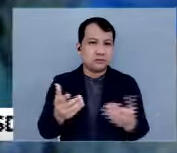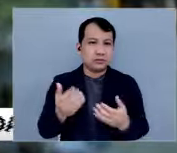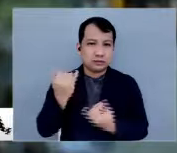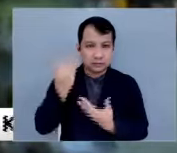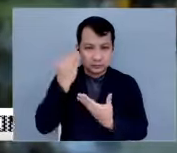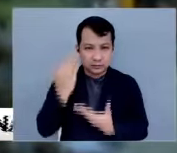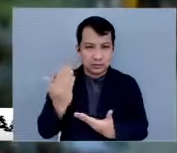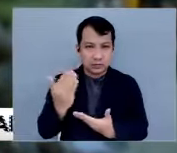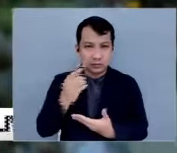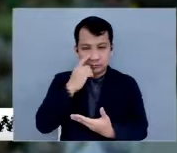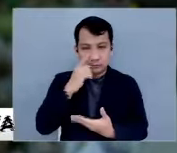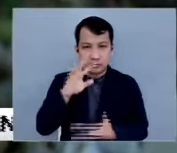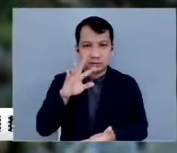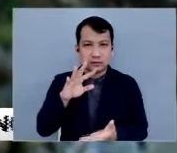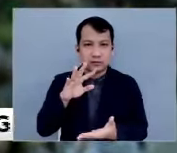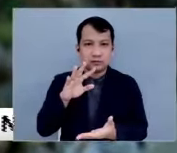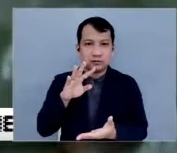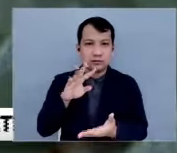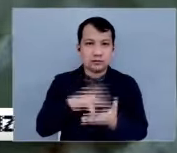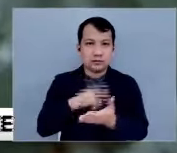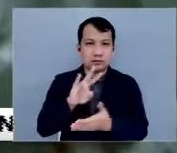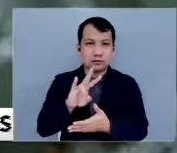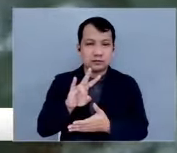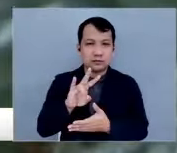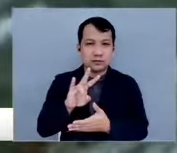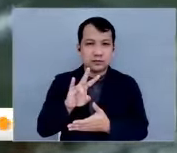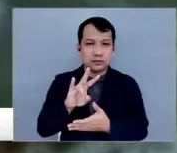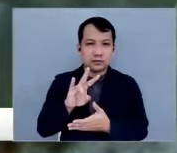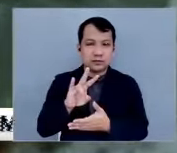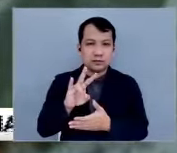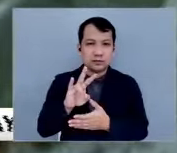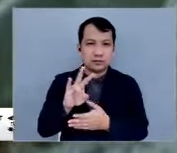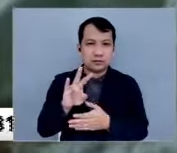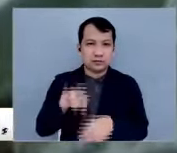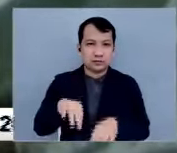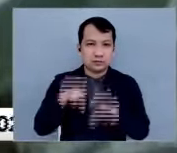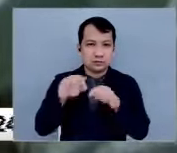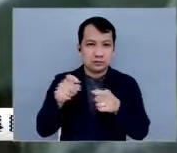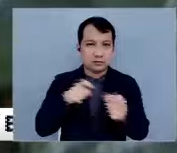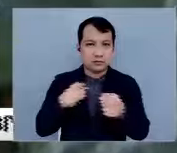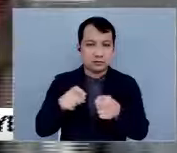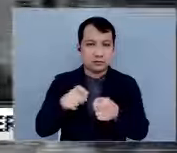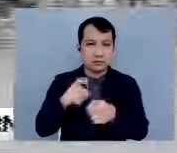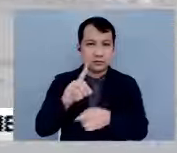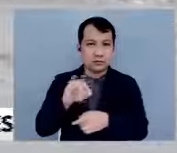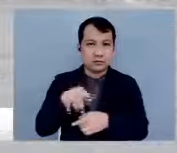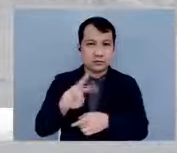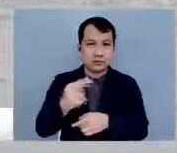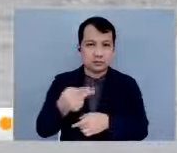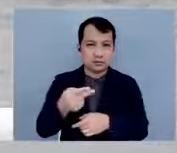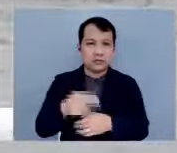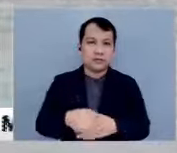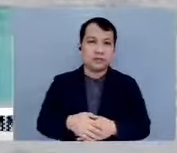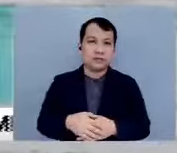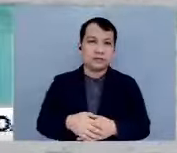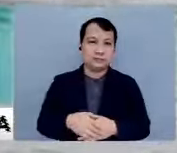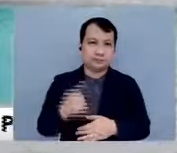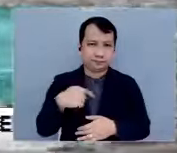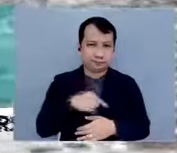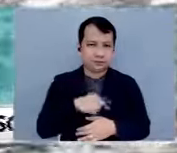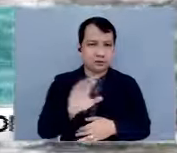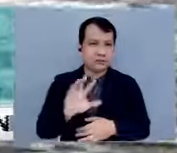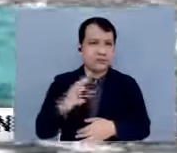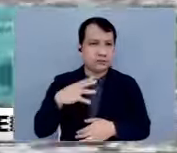nasa 4,700 flood control projects na ang nakumpleto ng Department of Public Works and Highways. Pero di pa rin daw ito rason